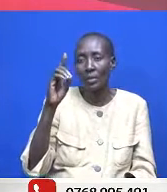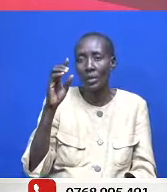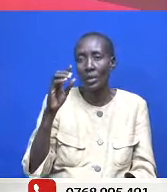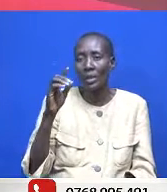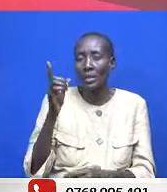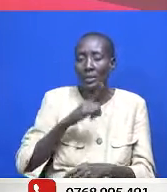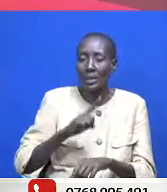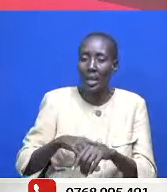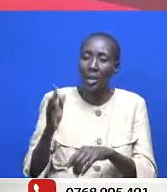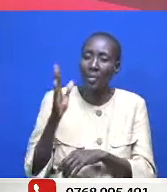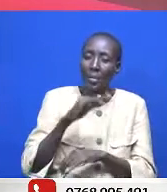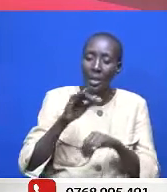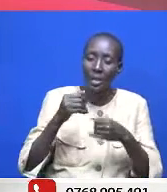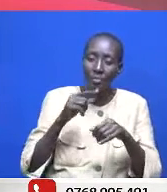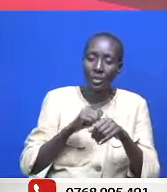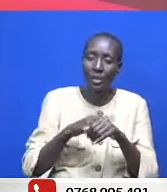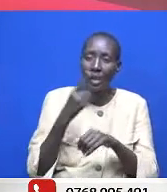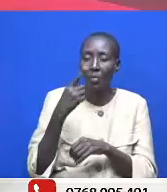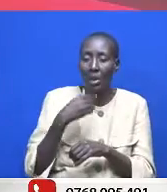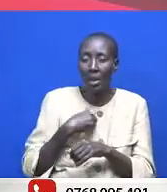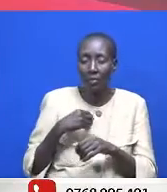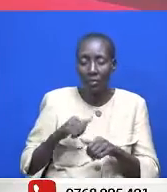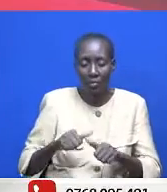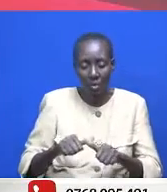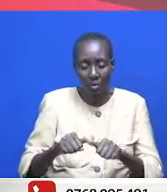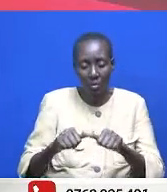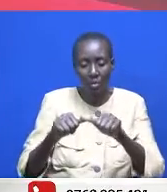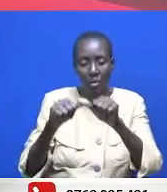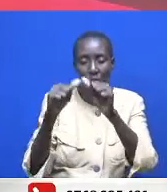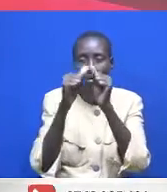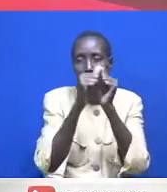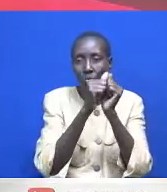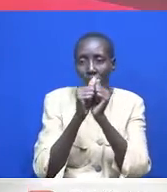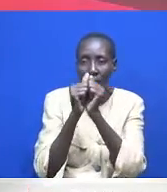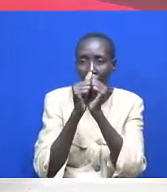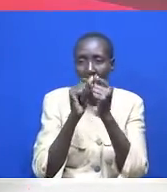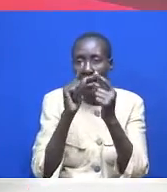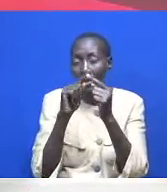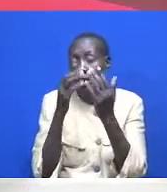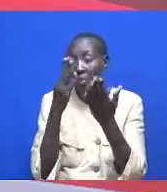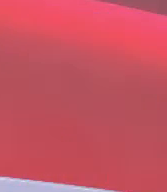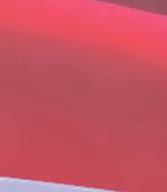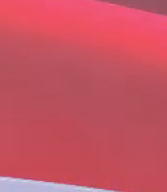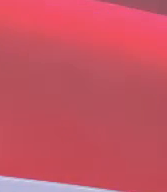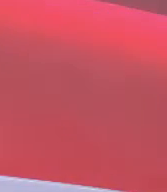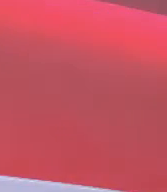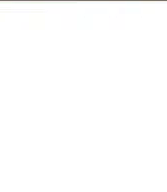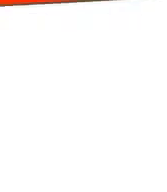narejea na taarifa za saa 7. Tuzidi kusonga mbele hadi mida ya saa 8.